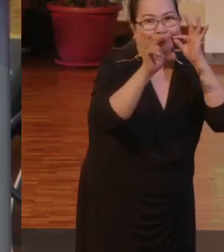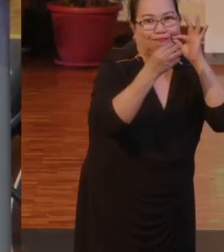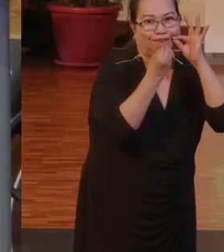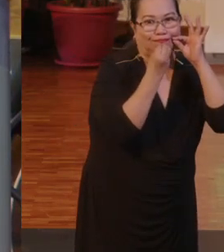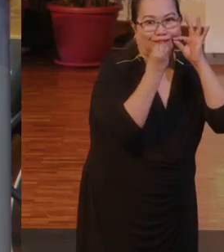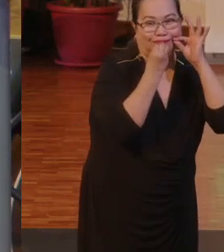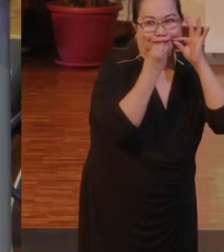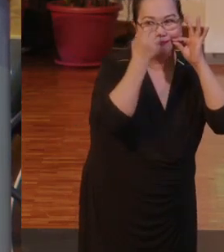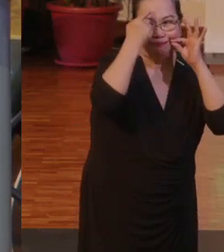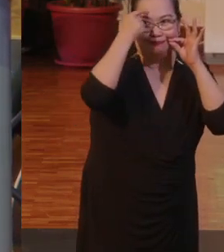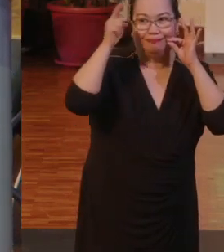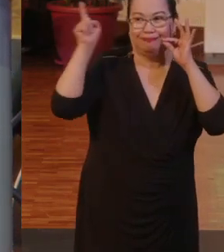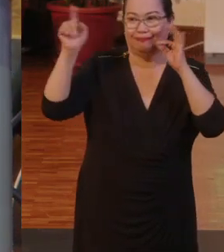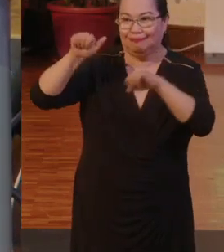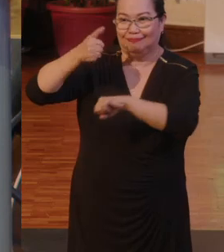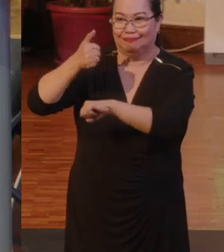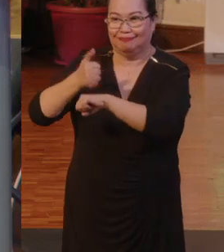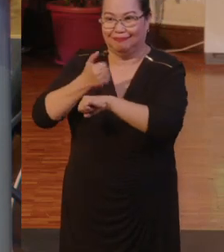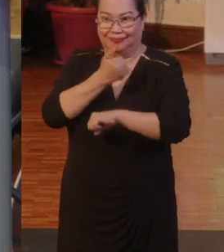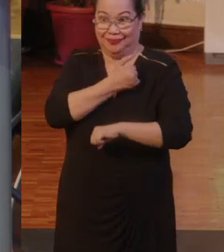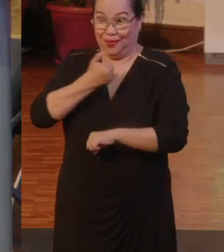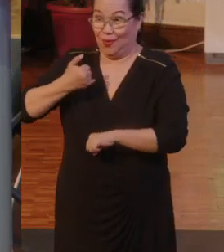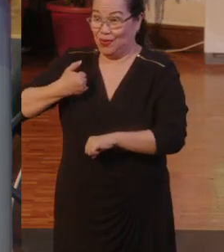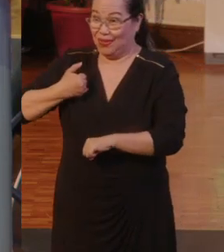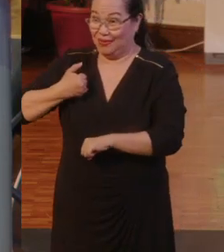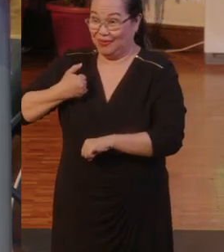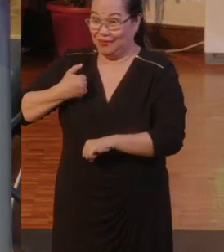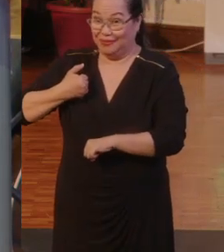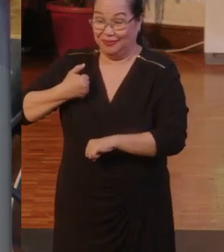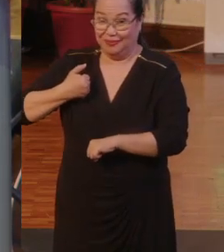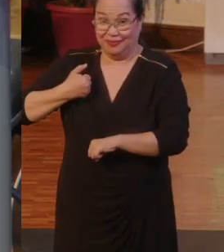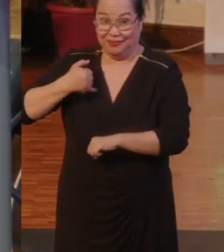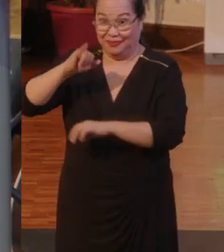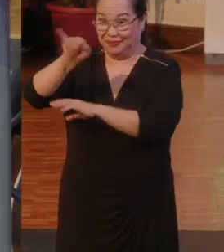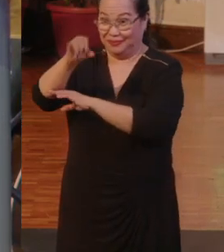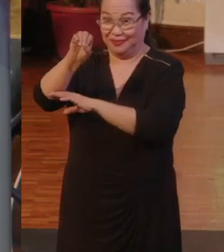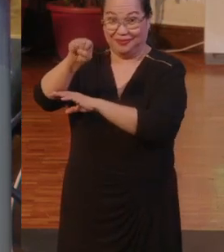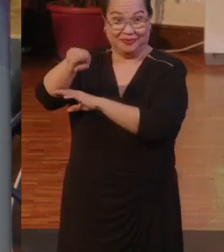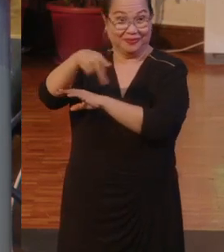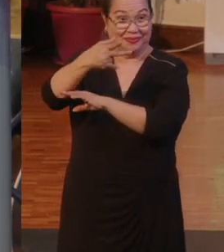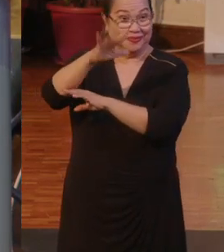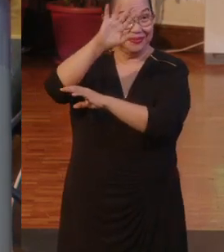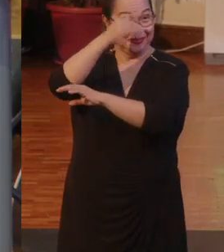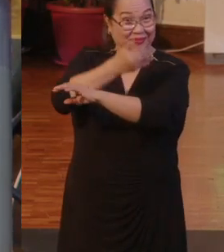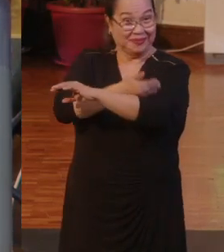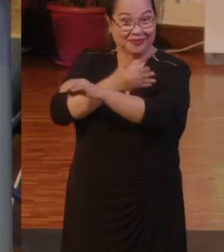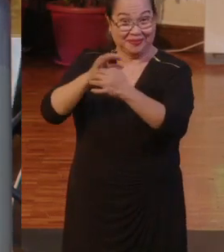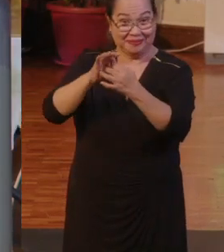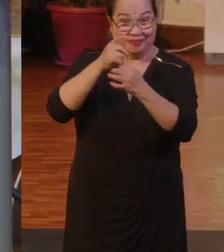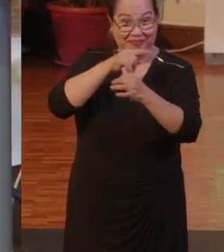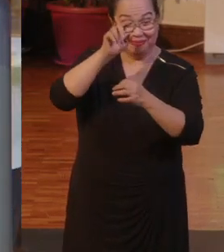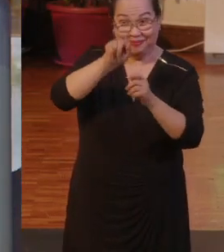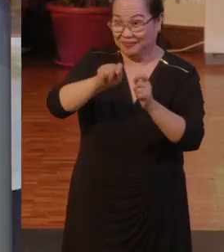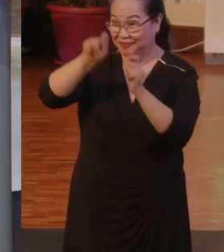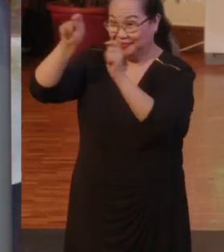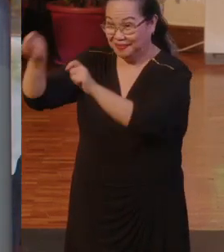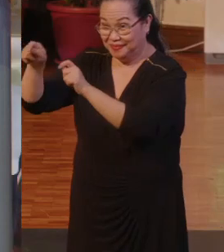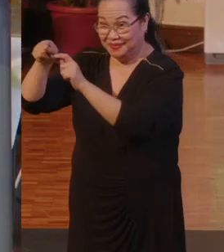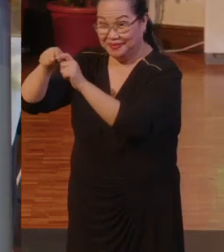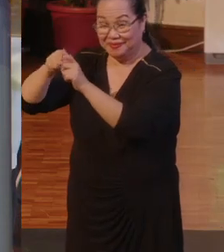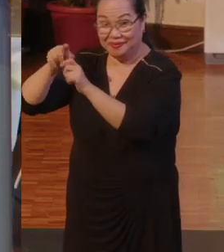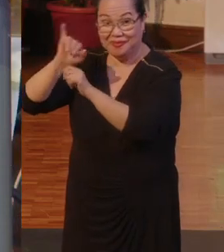ng ating Panginoon ng isang deliverer. Ang pangalan niya ay si Joseph. Si Joseph na anak